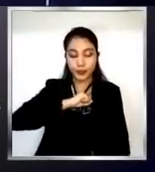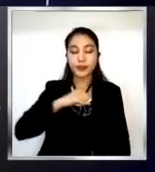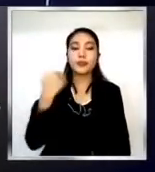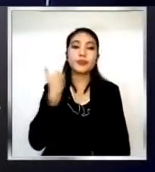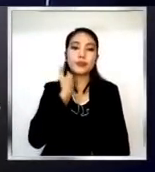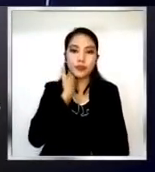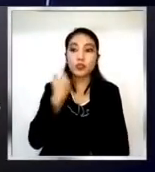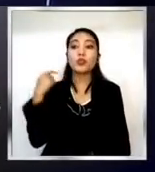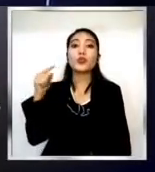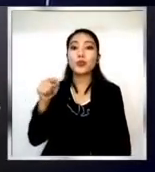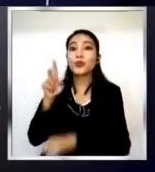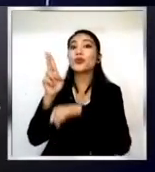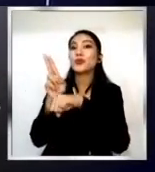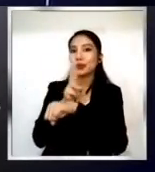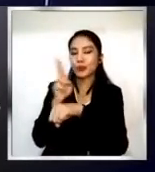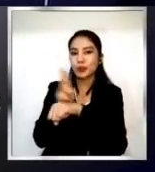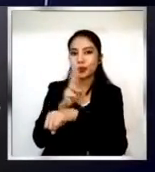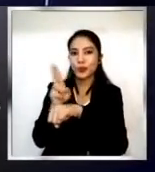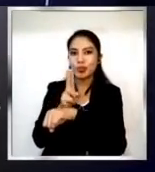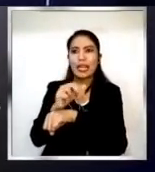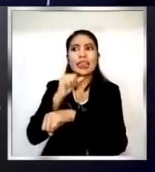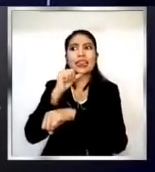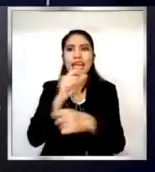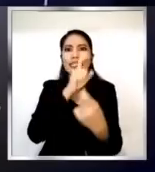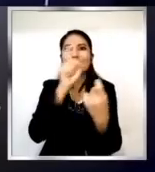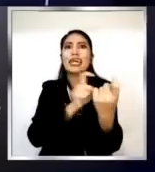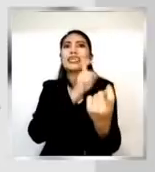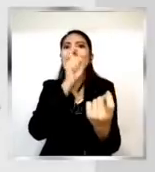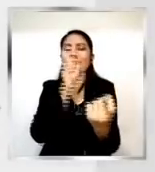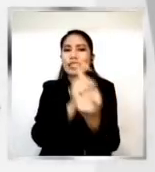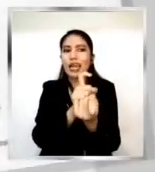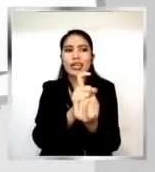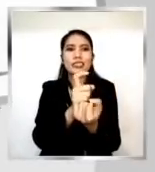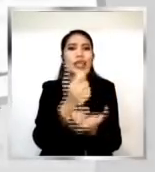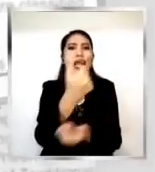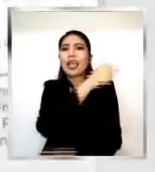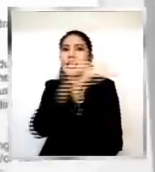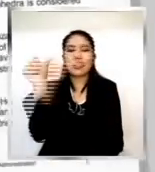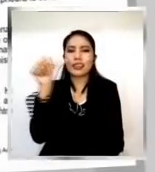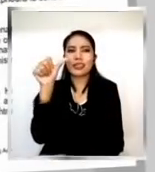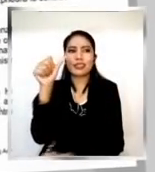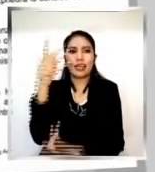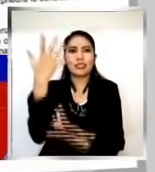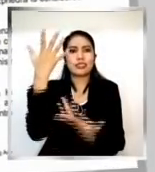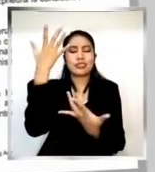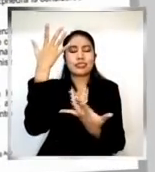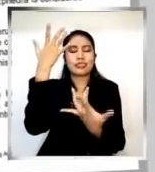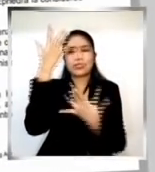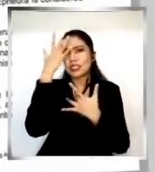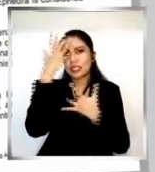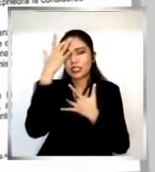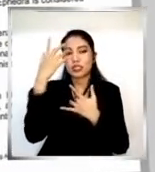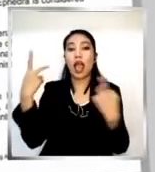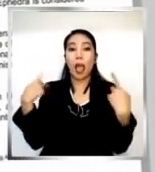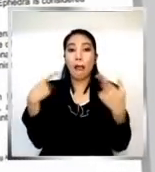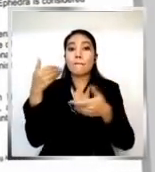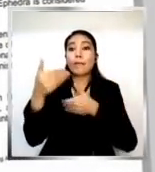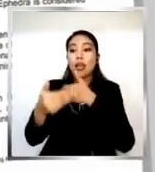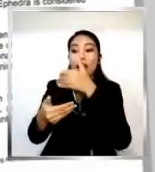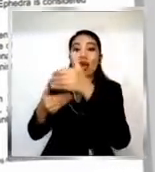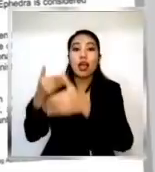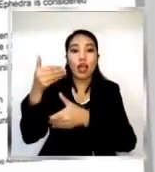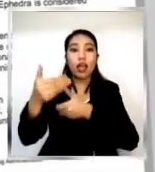na to. So hindi siya very particular for any infection. Dumaan daw ito sa wastong proseso na nagsimula noong